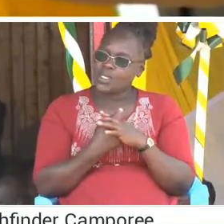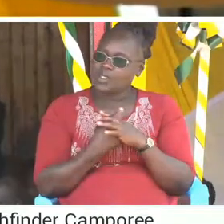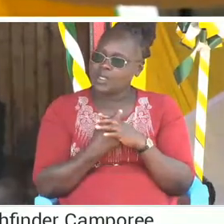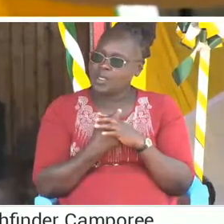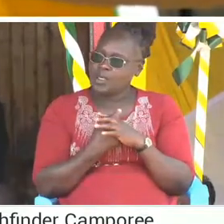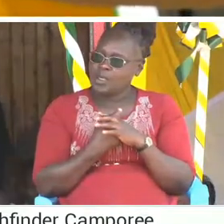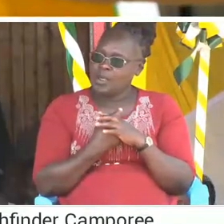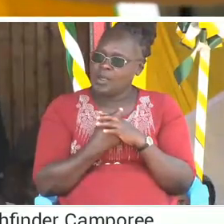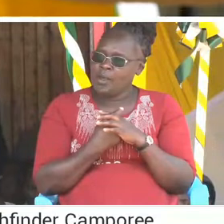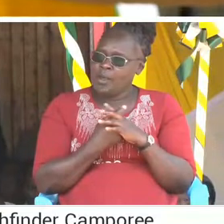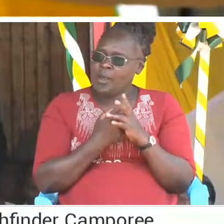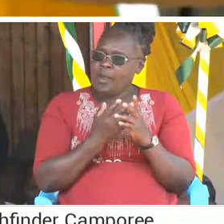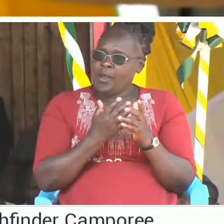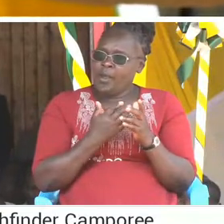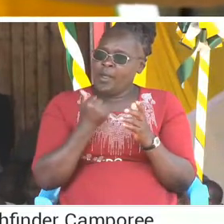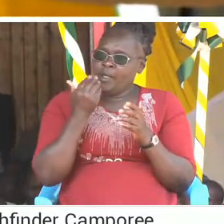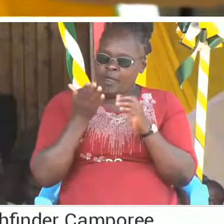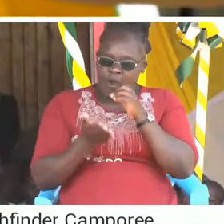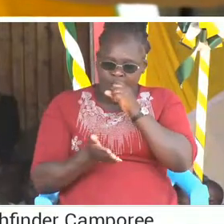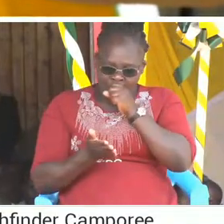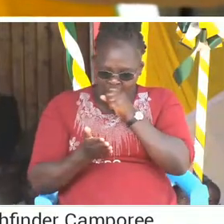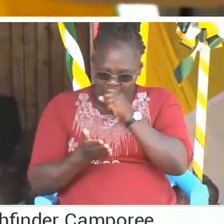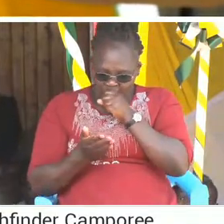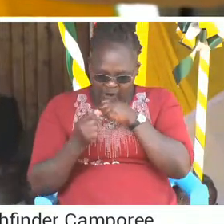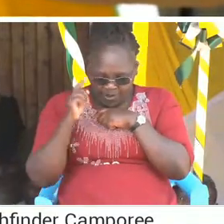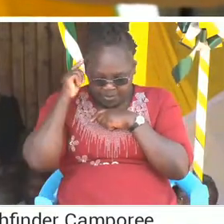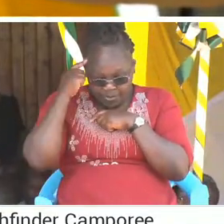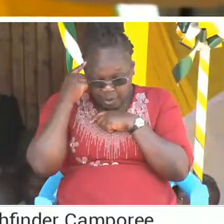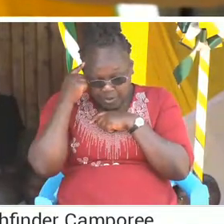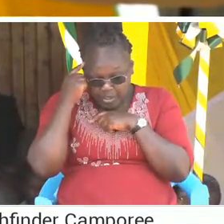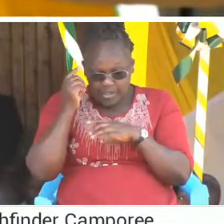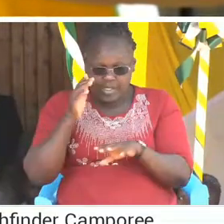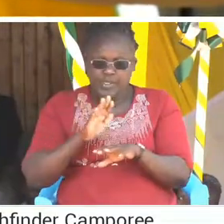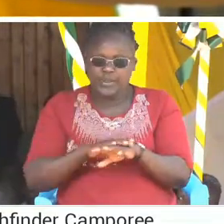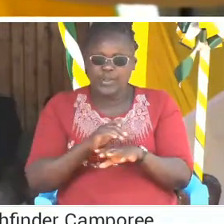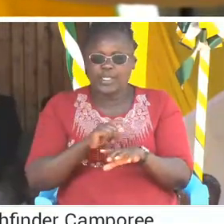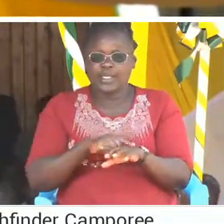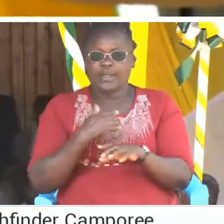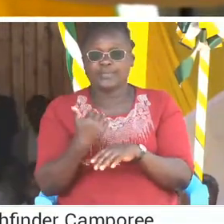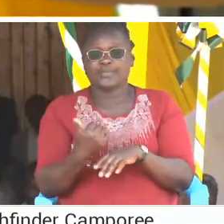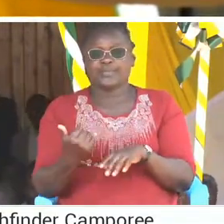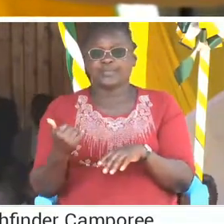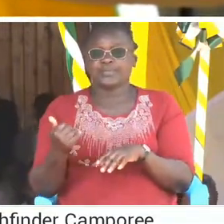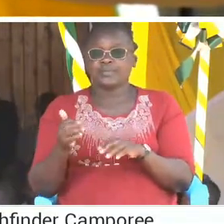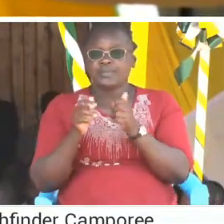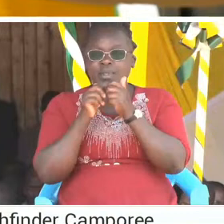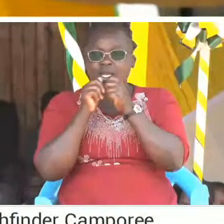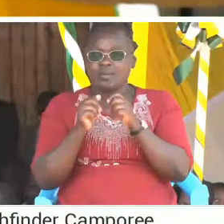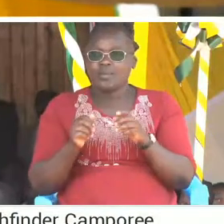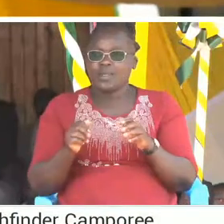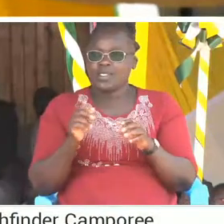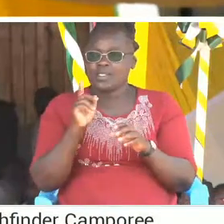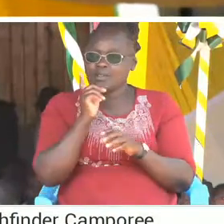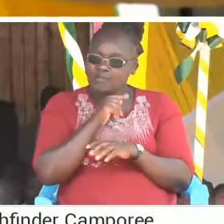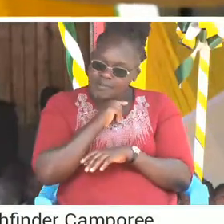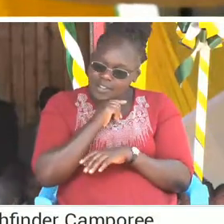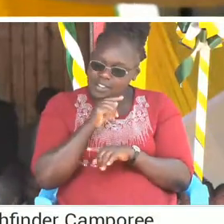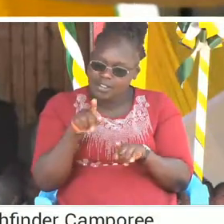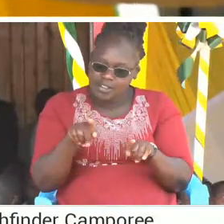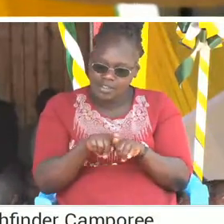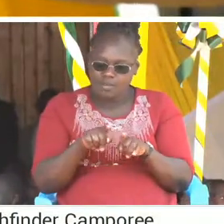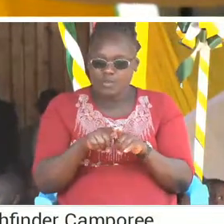vyema saile watoto wanabarikiwa pia niweze kubarikiwa. Nilipatika kwa sababu walipokuwa